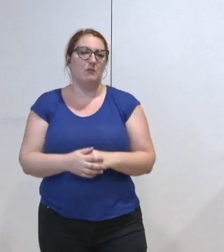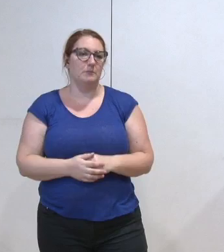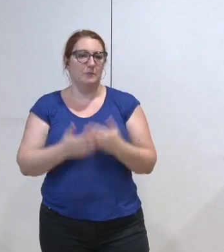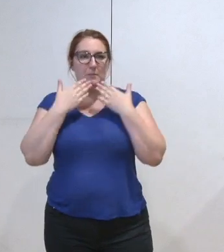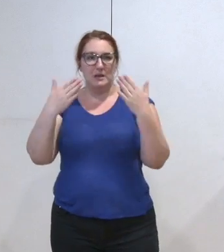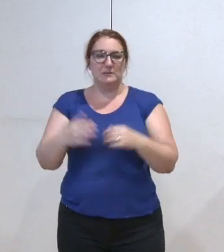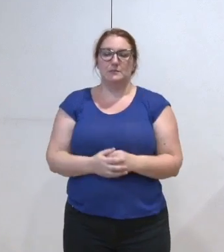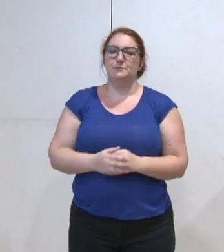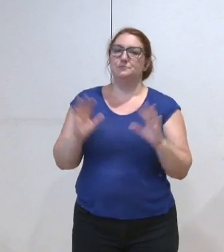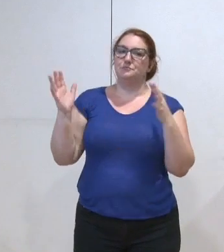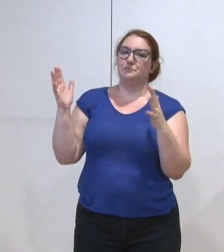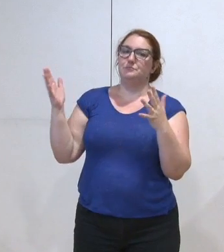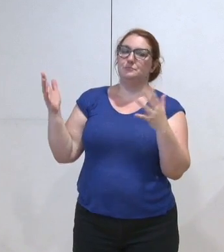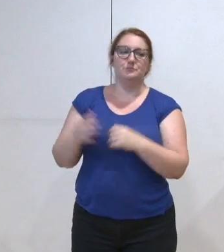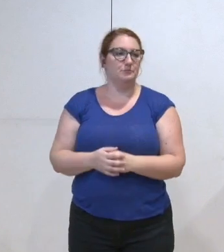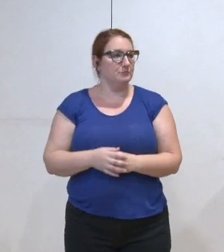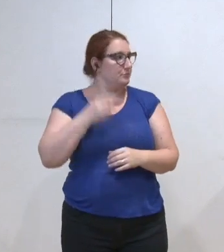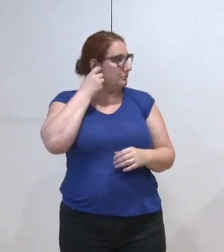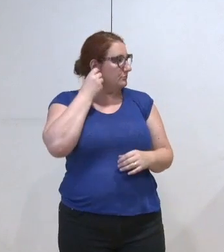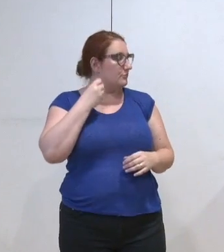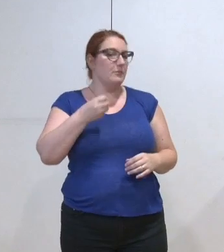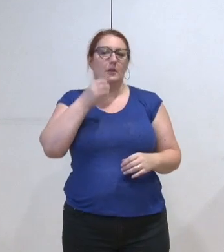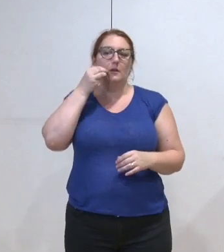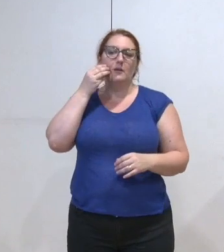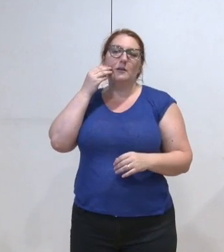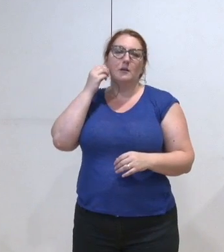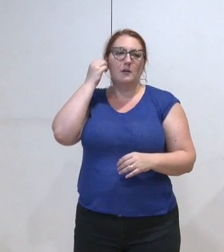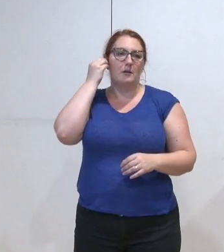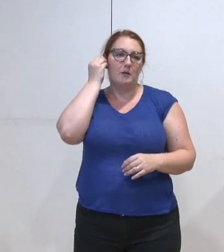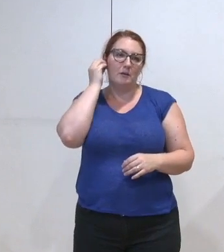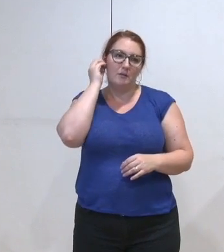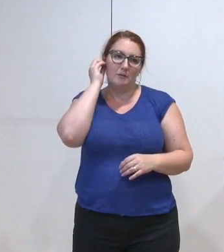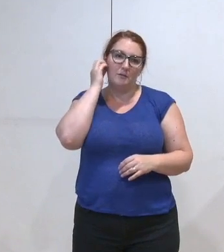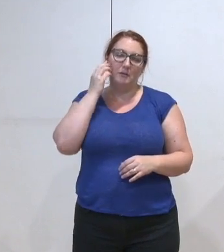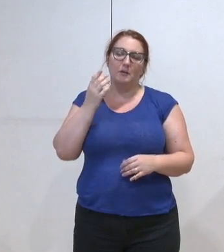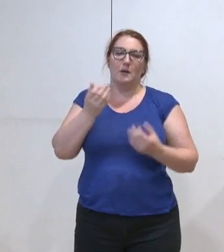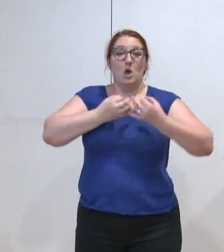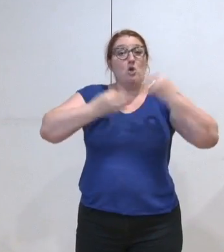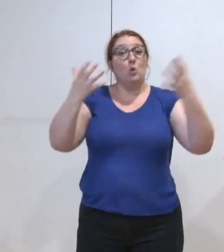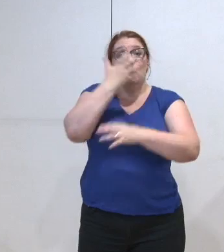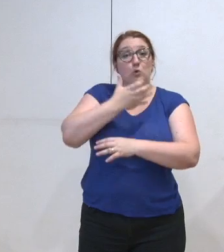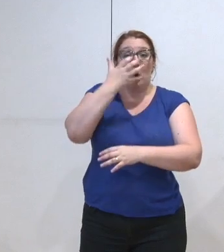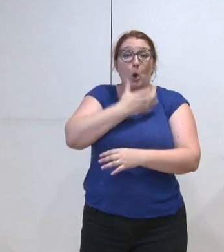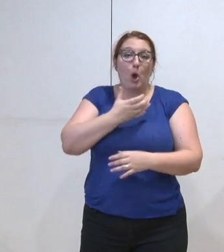merci allez trop d'horreur ne tue pas l'horreur manifestement en terme de discours on a bien compris en tout